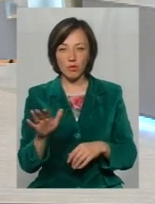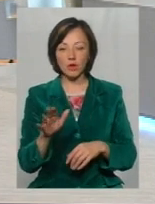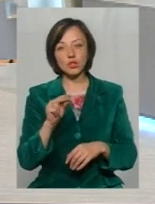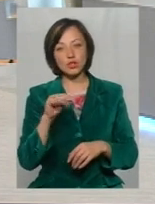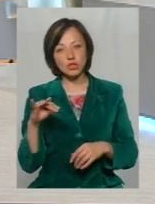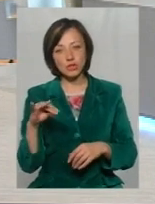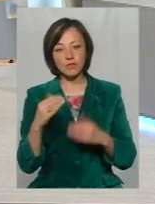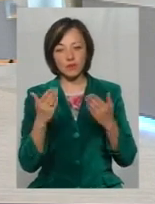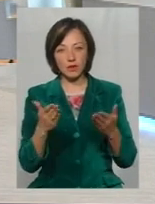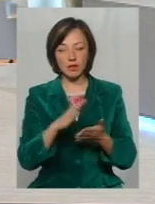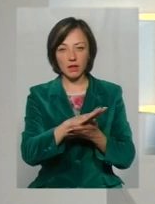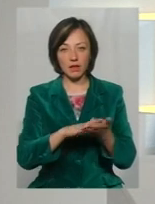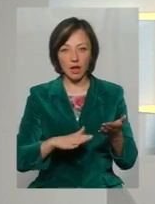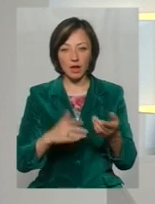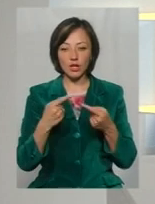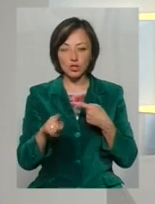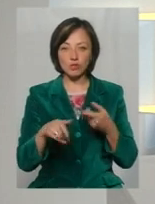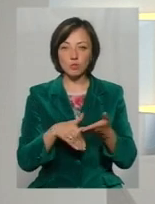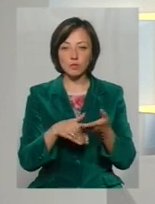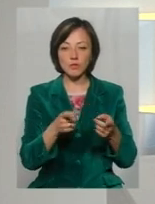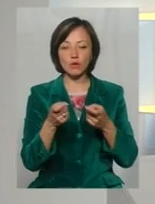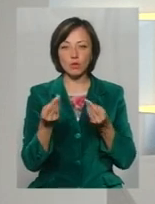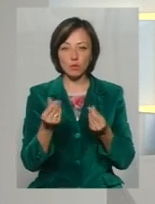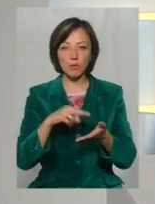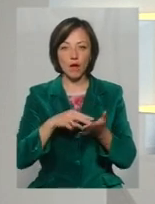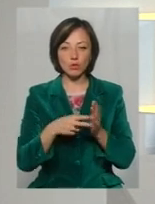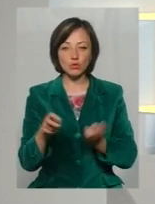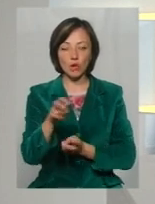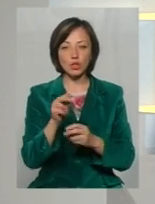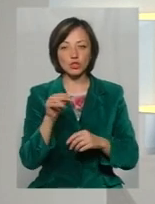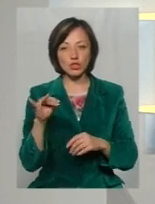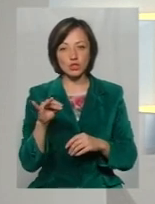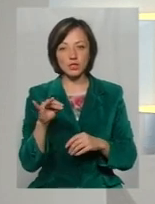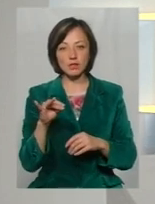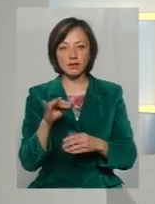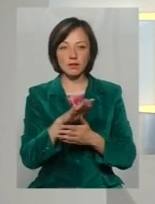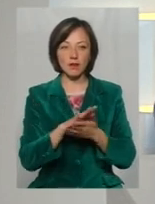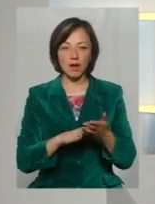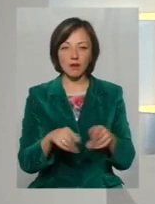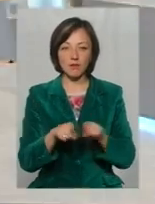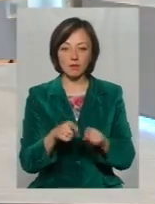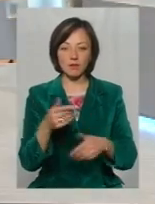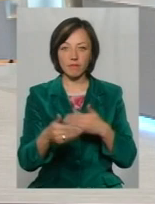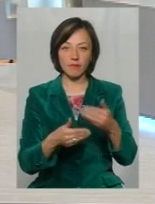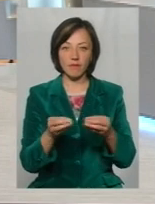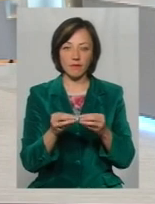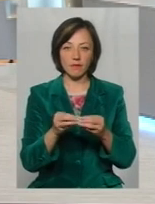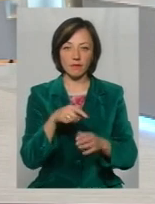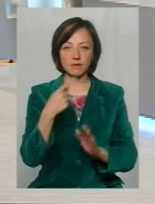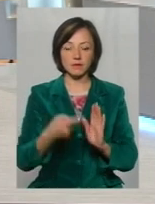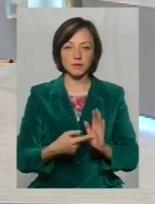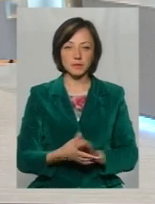Чи ви надалі інші способи залучення коштів плануєте шукати, чи йдете далі таким проторованим вже шляхом?